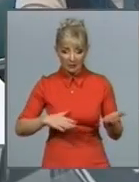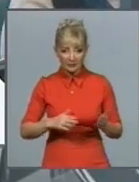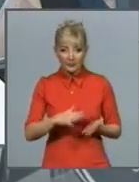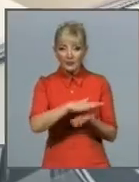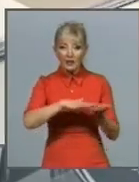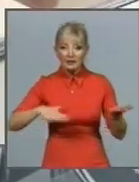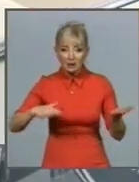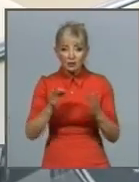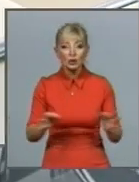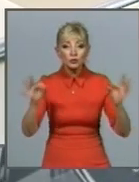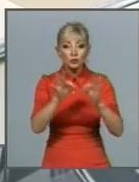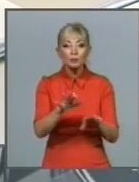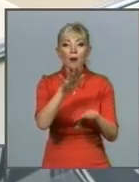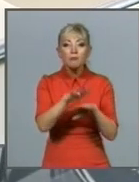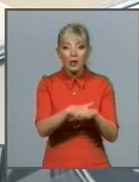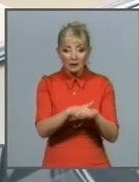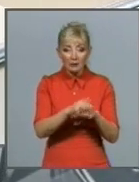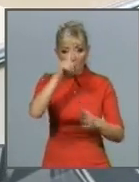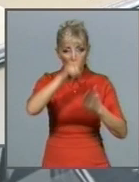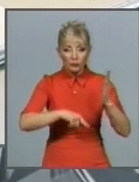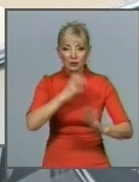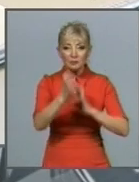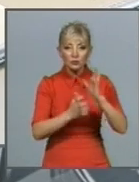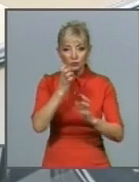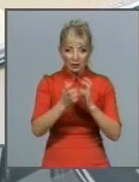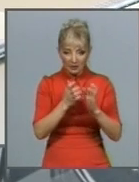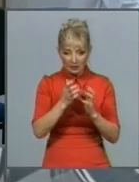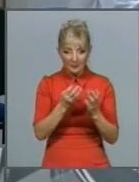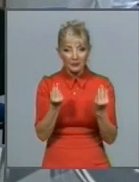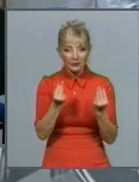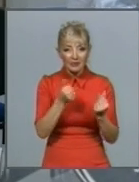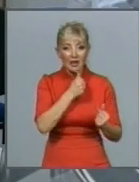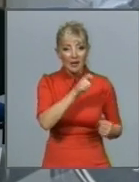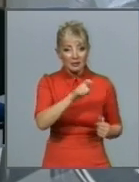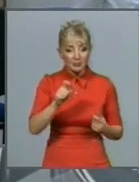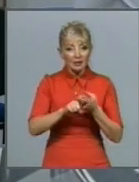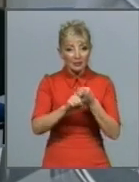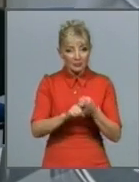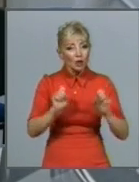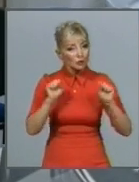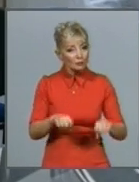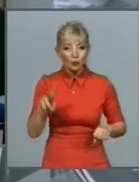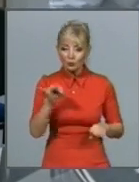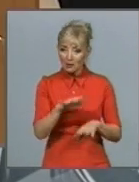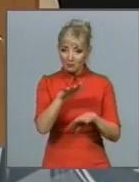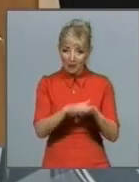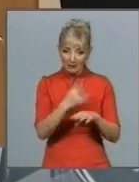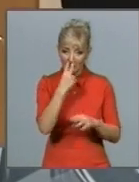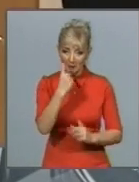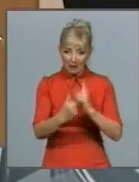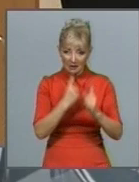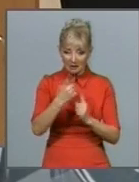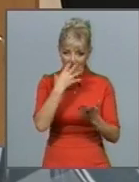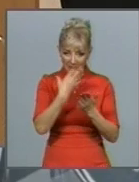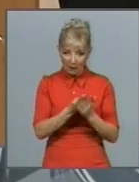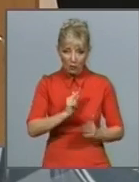Подальша доля банківських установ, впевнені міжнародні фінансові експерти, залежить від того, чи зможуть банки переоцінити свою